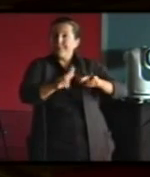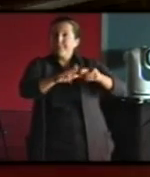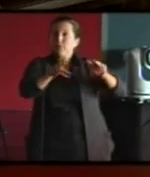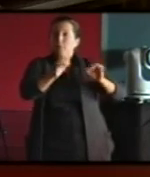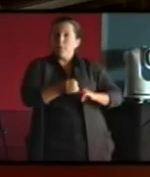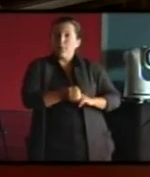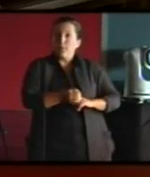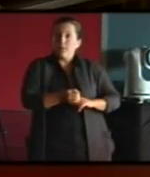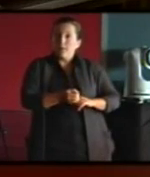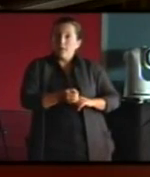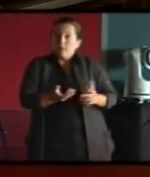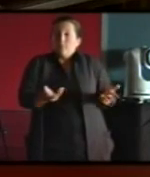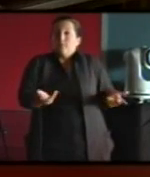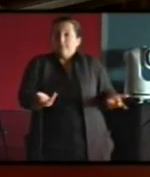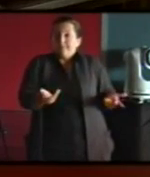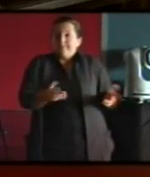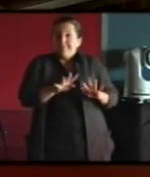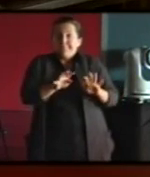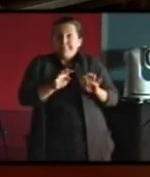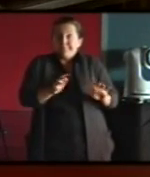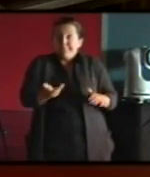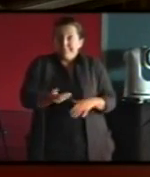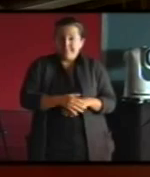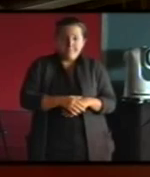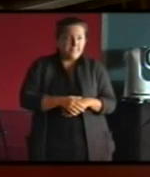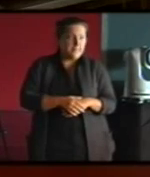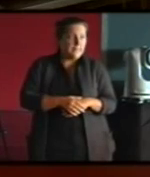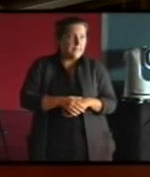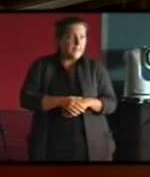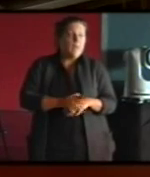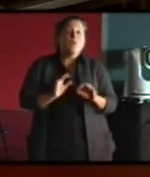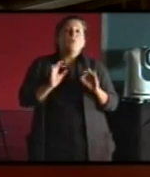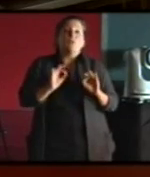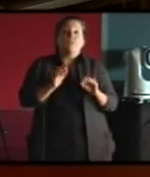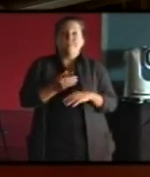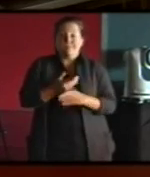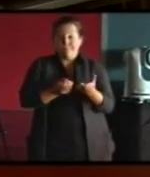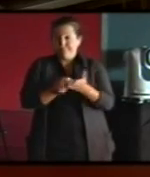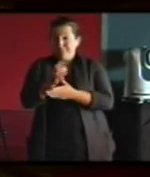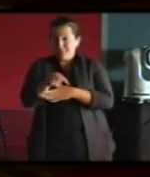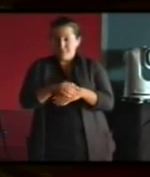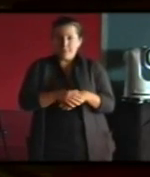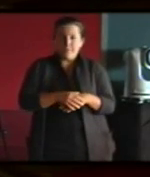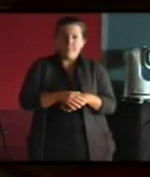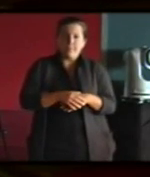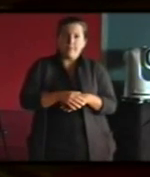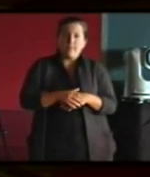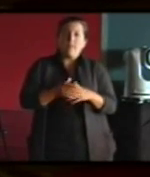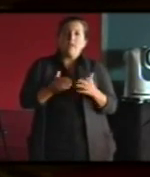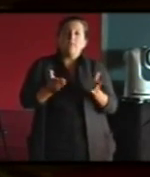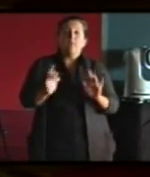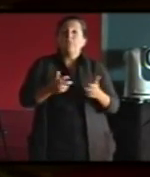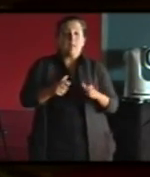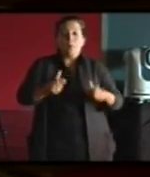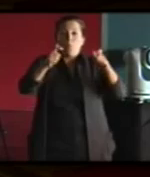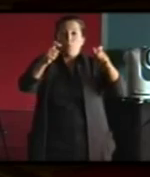d'un bien de ce genre. D'un bien. Mais fondamentalement, il faut vous dire que plus la, dans un